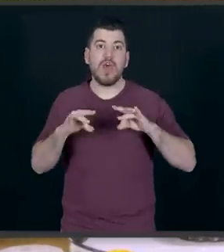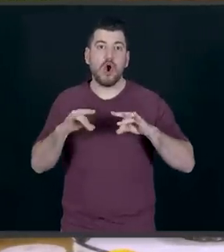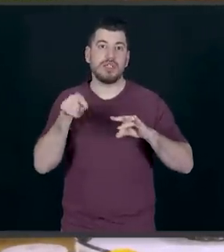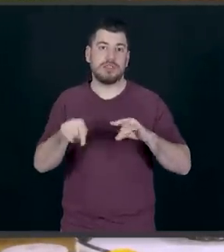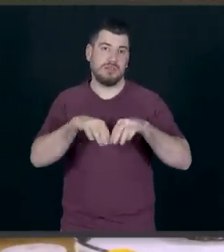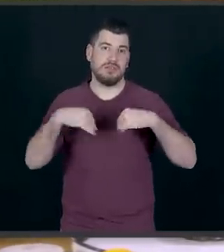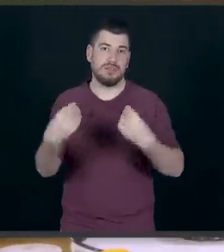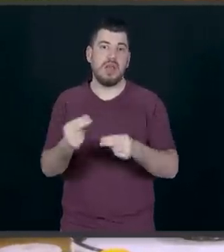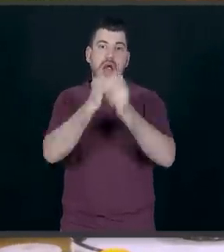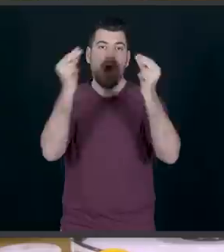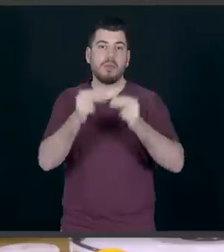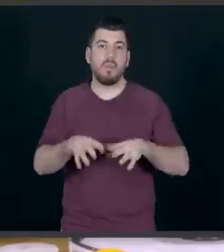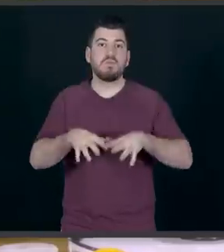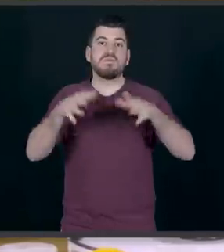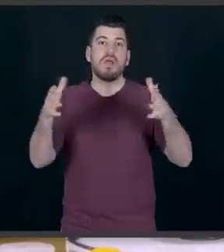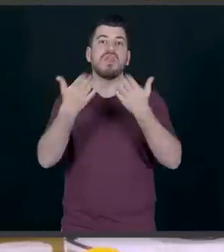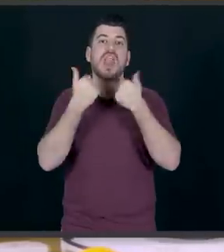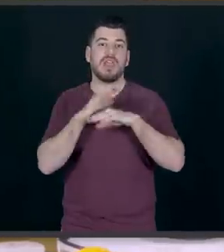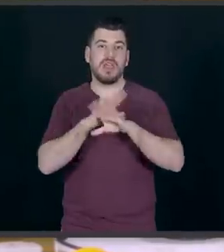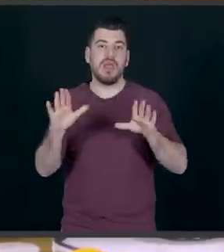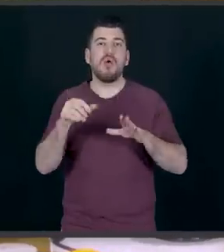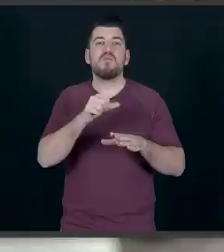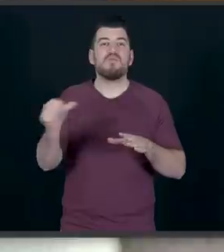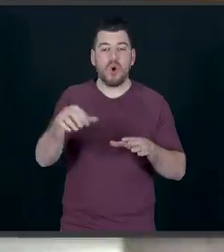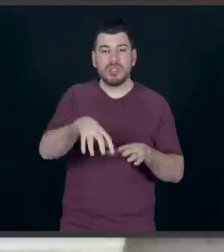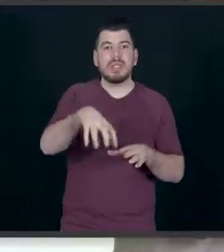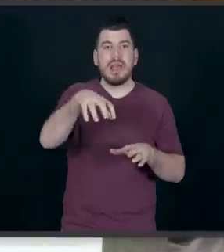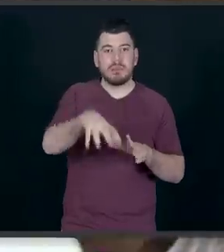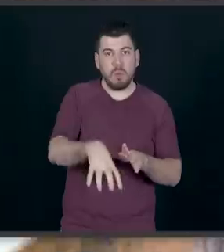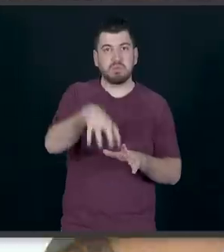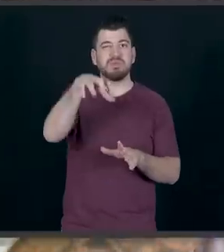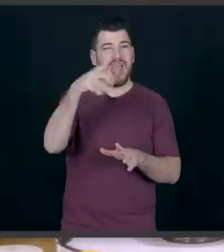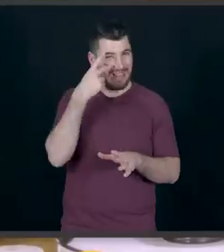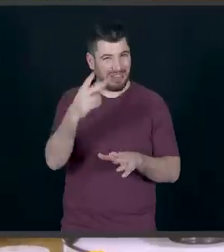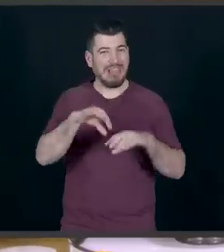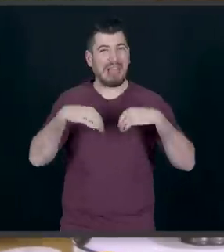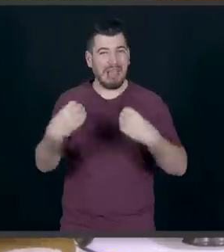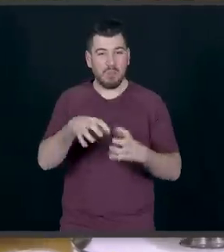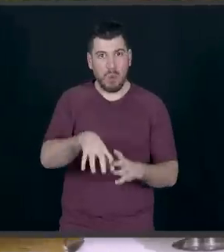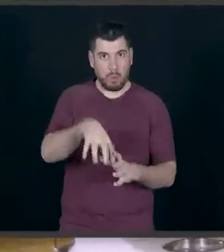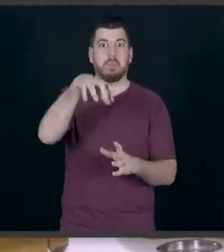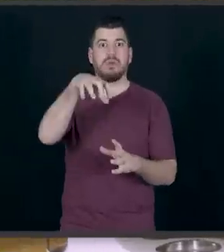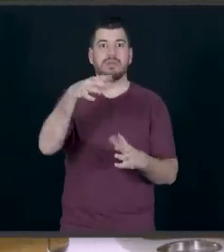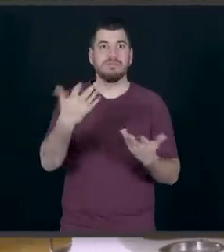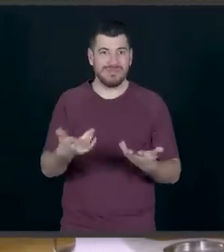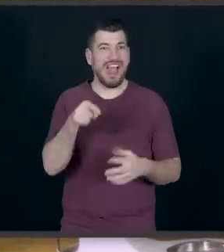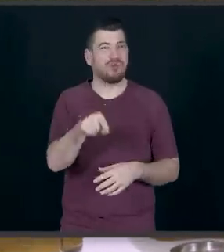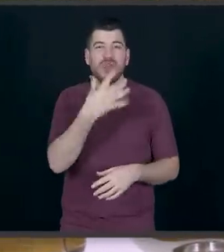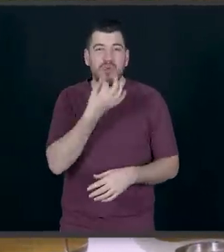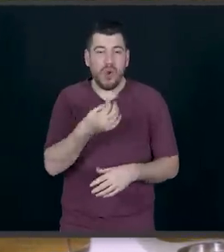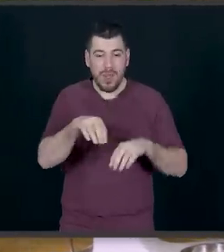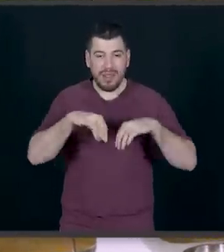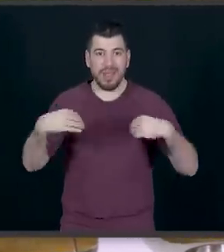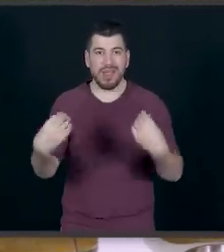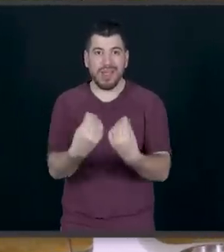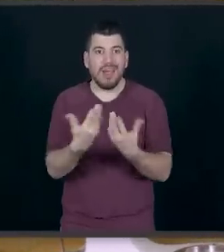και δεν θα μπορεί να φουσκώσει. Θα φουσκώσει μόνο προς τη μέση. Έχετε δει κάποια κέικ που φουσκώνουν στη μέση και δεν φουσκώνουν στις άκρες? Είναι γι' αυτό, επειδή το κρατάει στα πλάγια